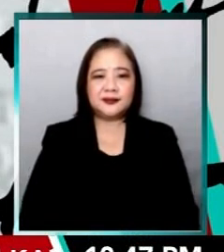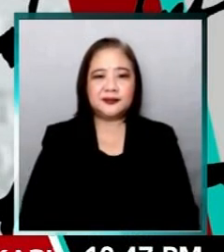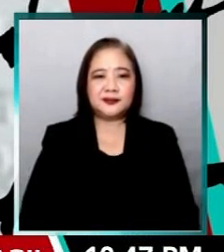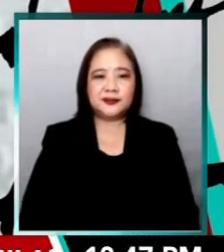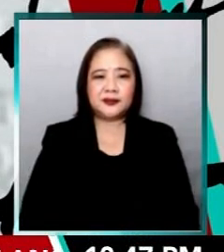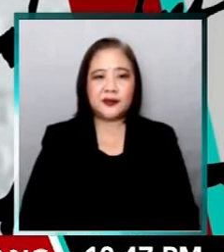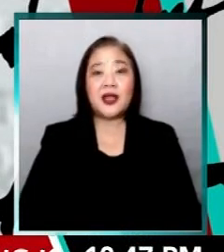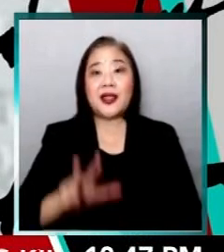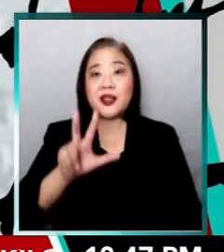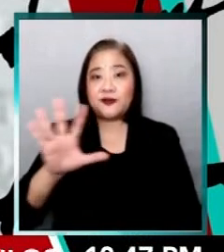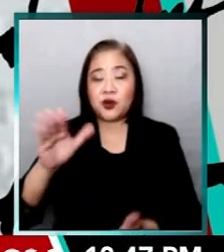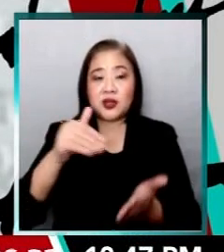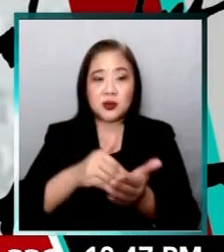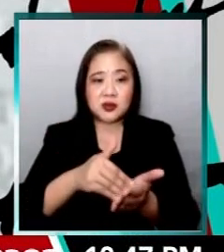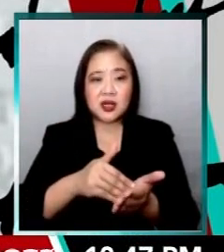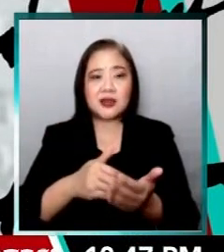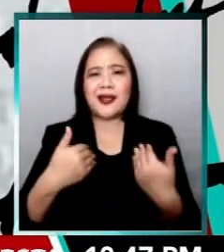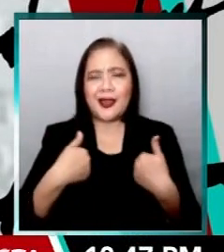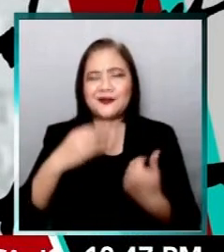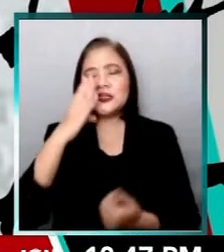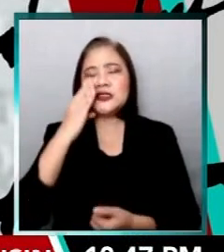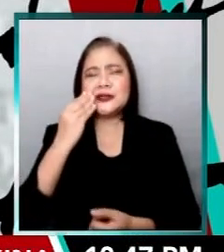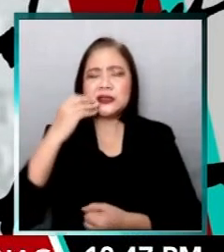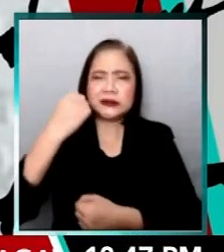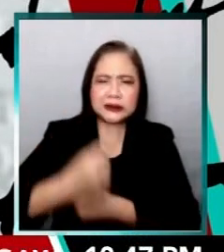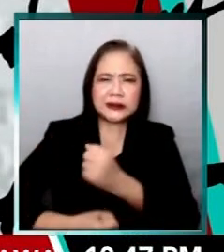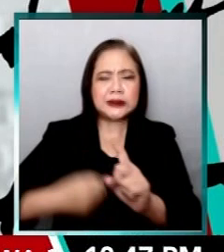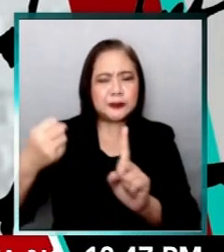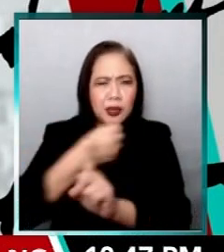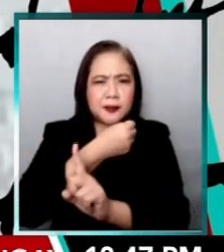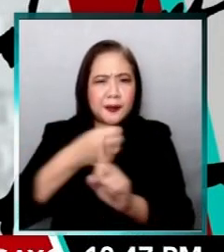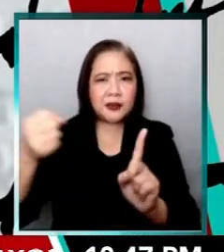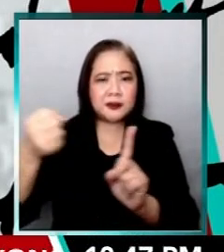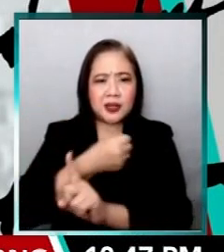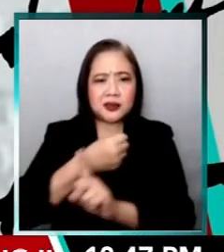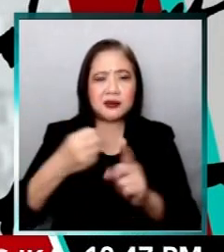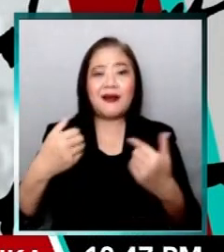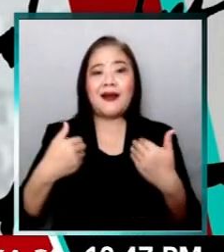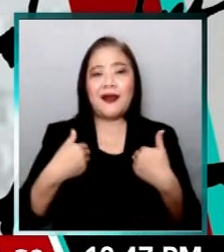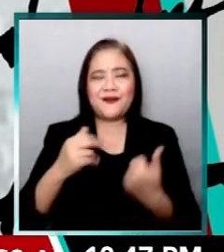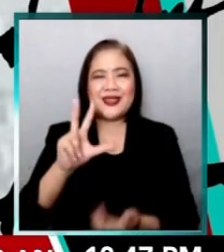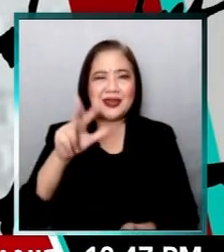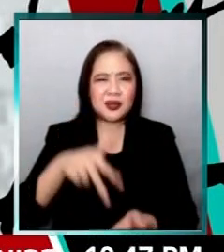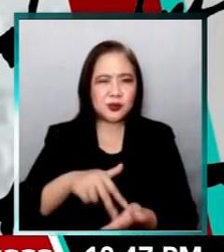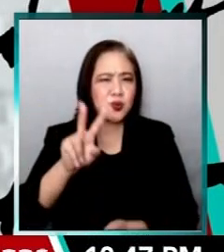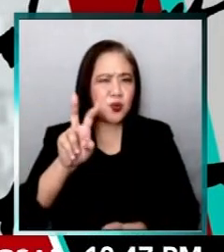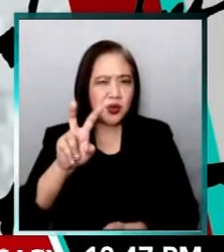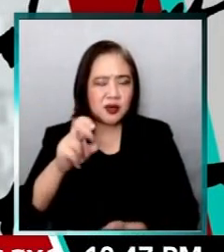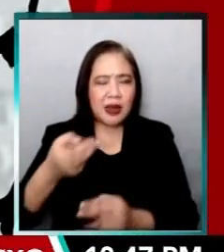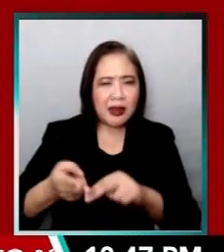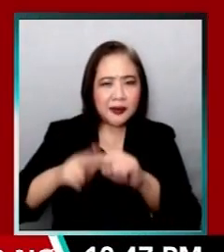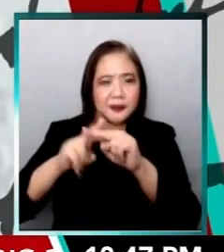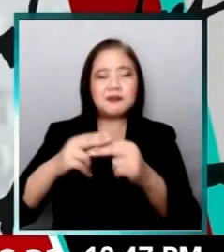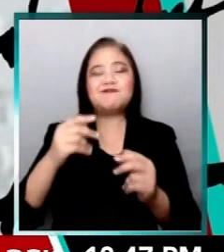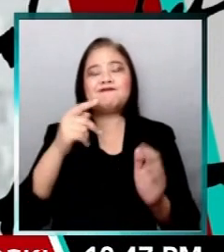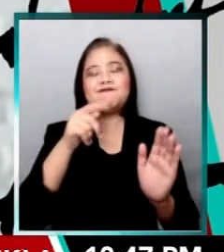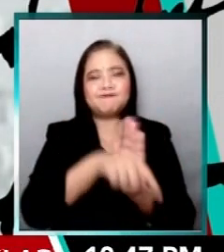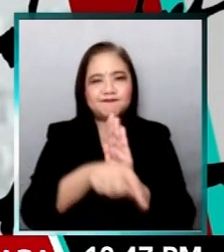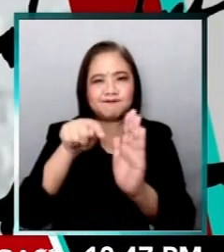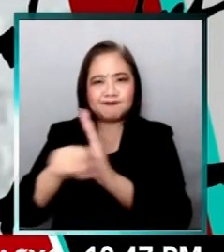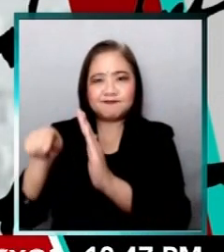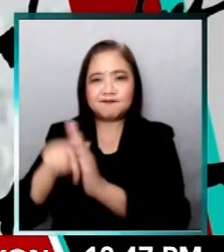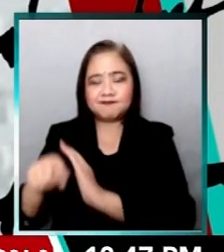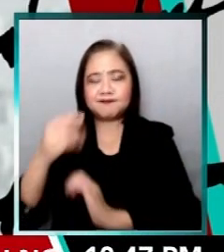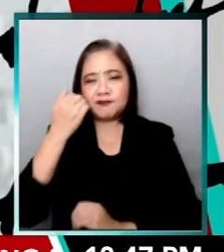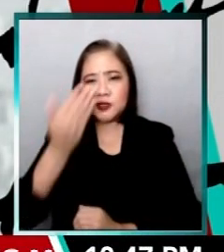34,000 naman ang nakaranas ng torture habang mahigit 3,200 ang napatay. Ayon naman sa